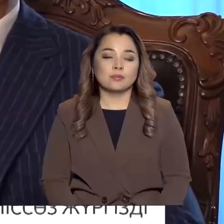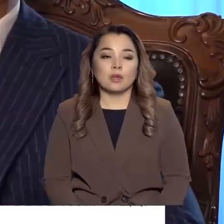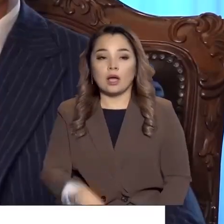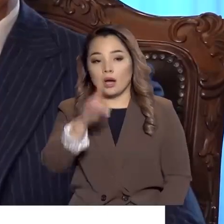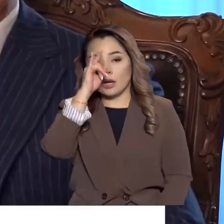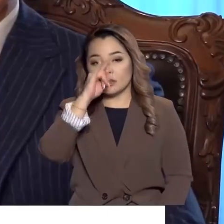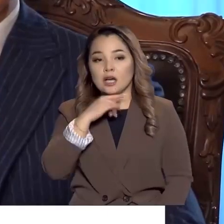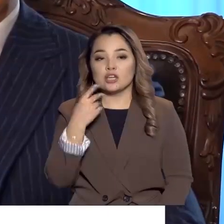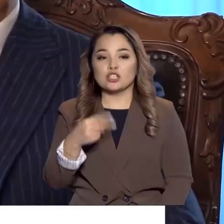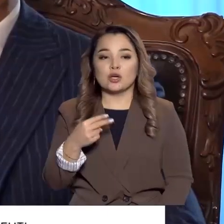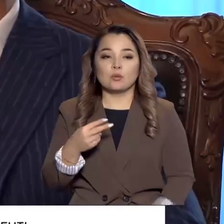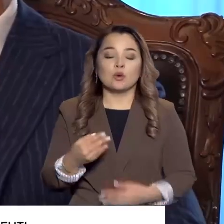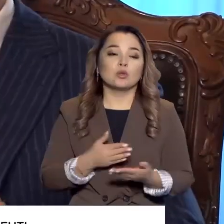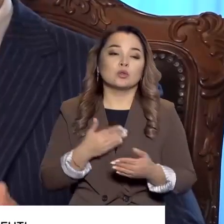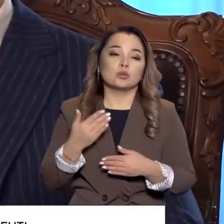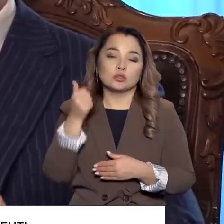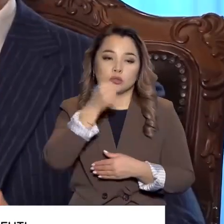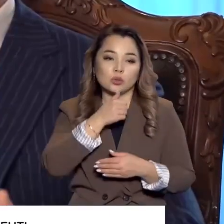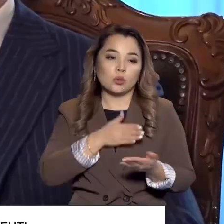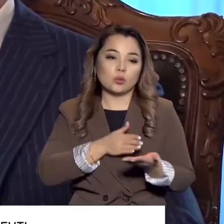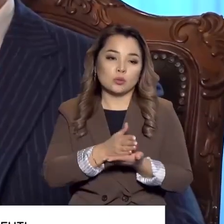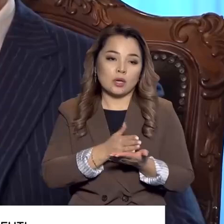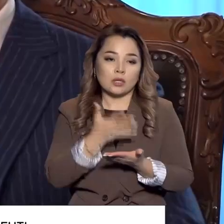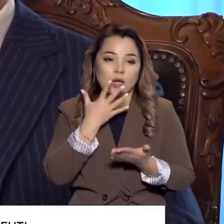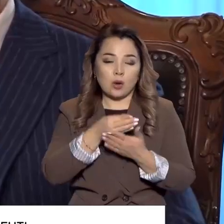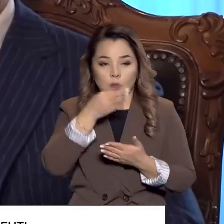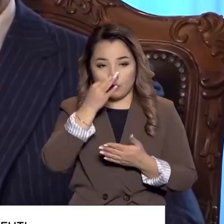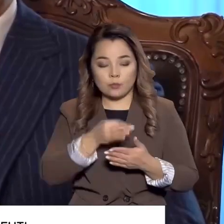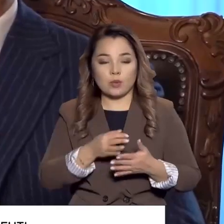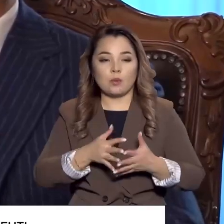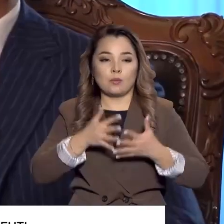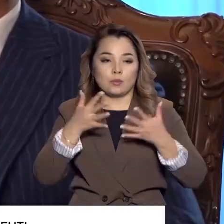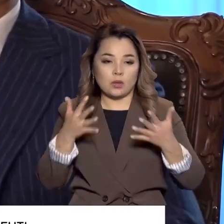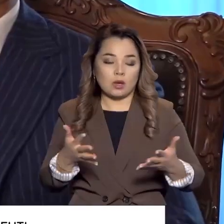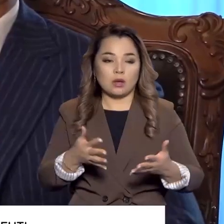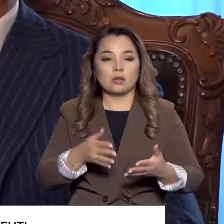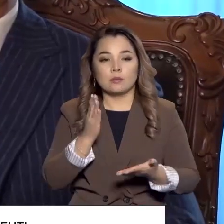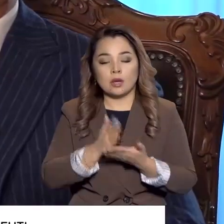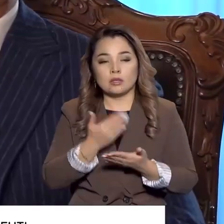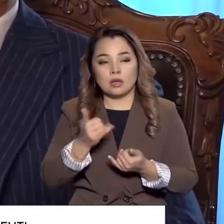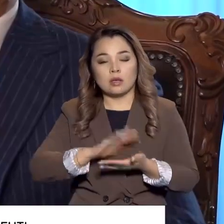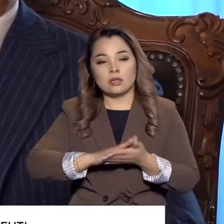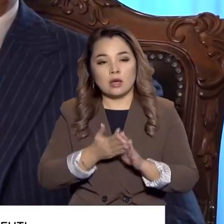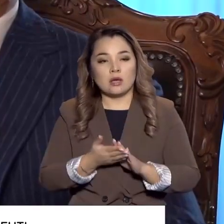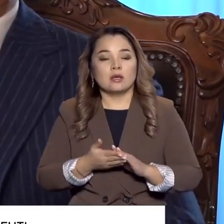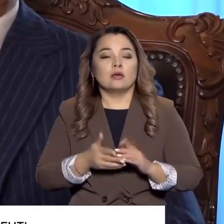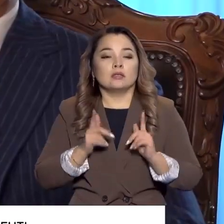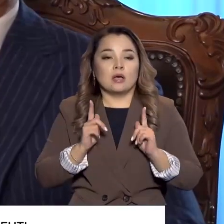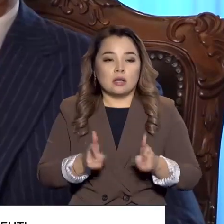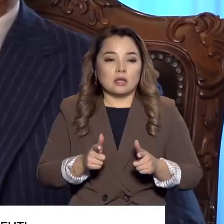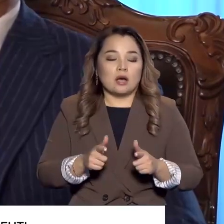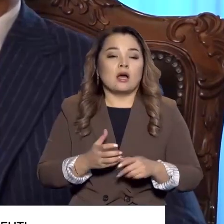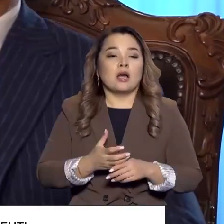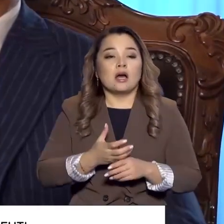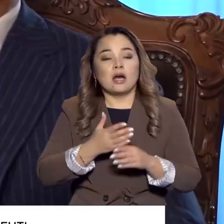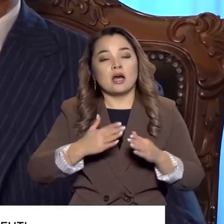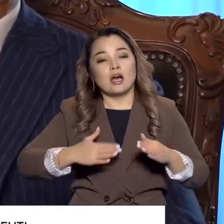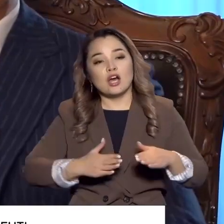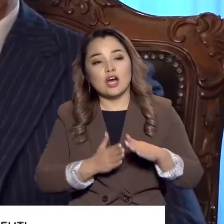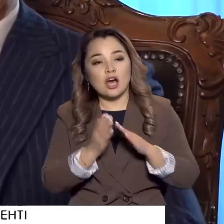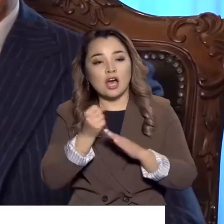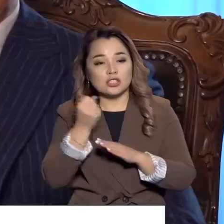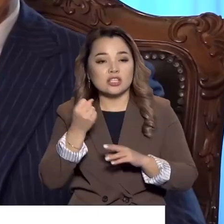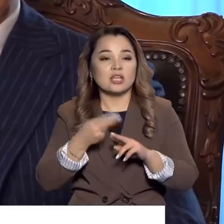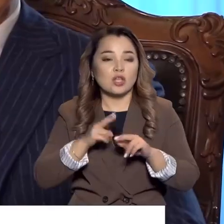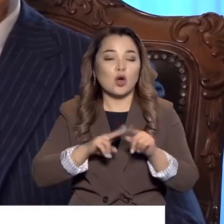Қазақстанда 20 жылға жуық уақыт еңбек етіп келеміз. Тәжірибеміз мол. Тәуелсіздік сарайы, бейбітшілік пен келісім сарайы, Хан шатыр секілді нысандардың